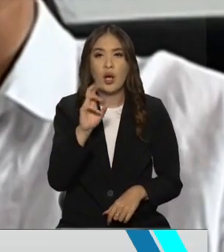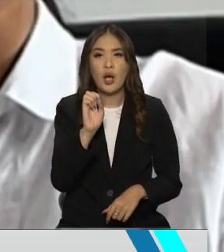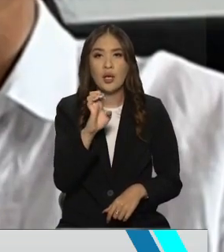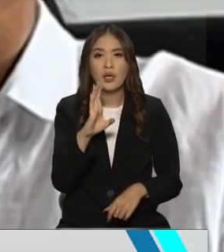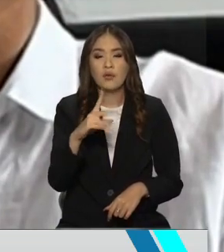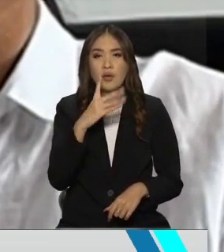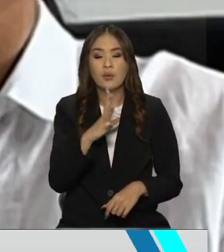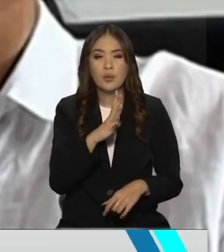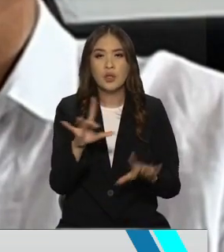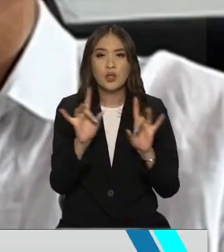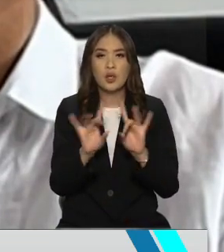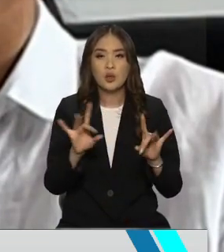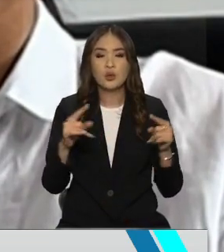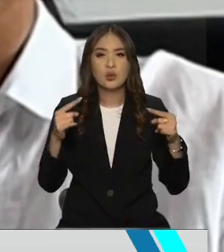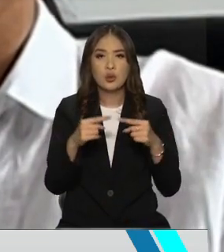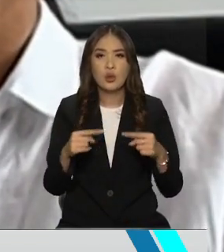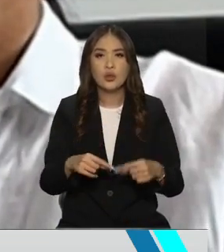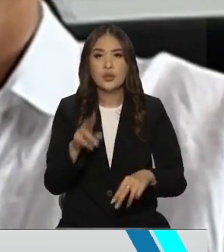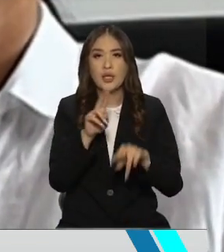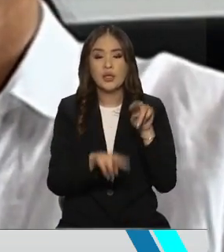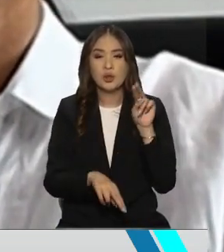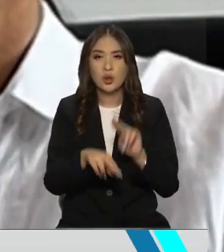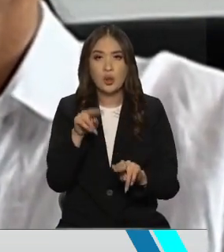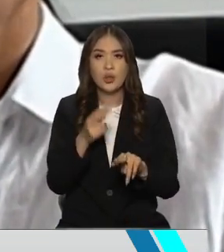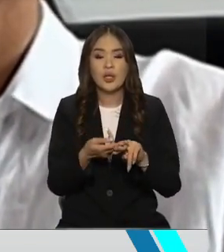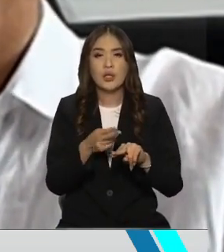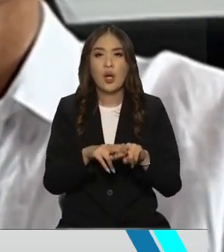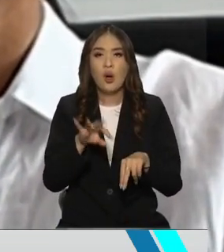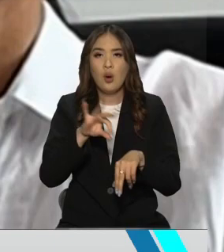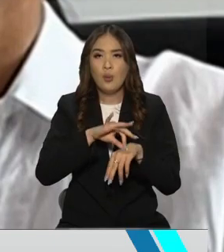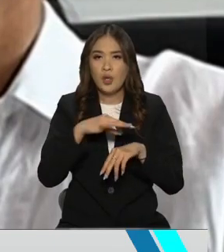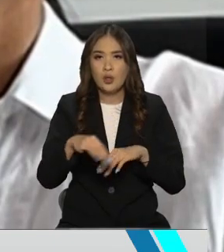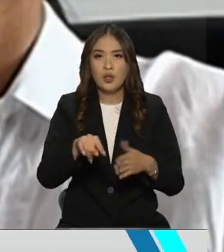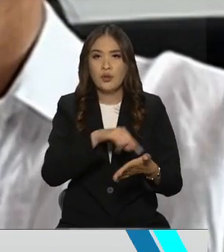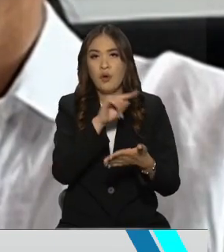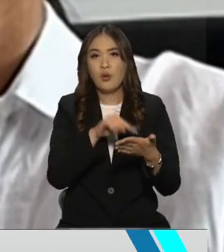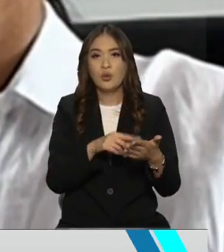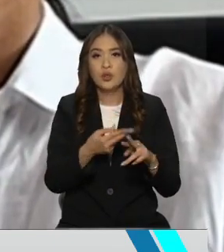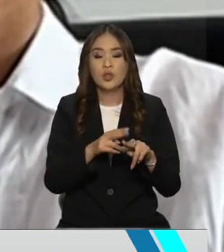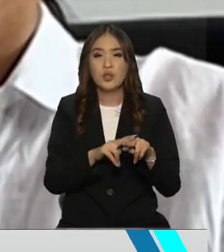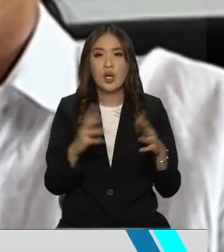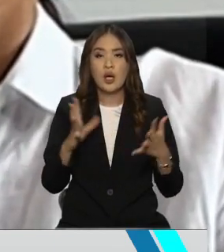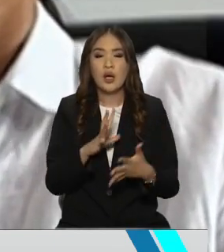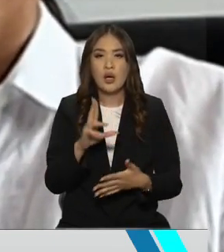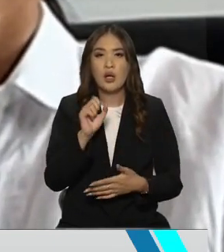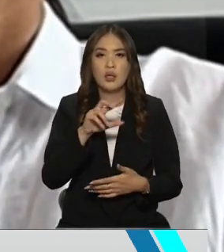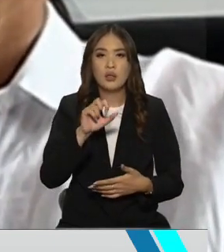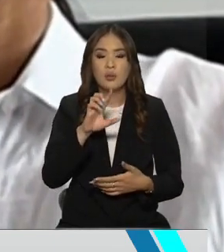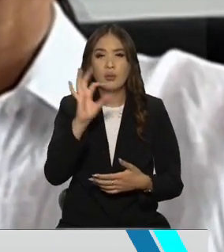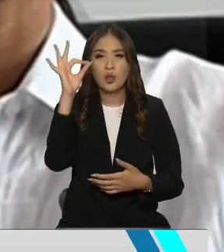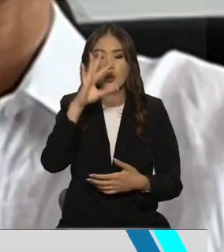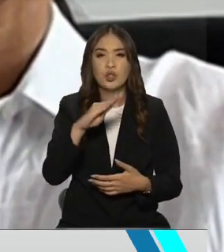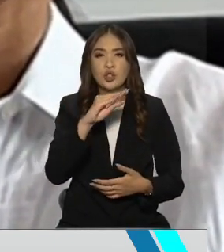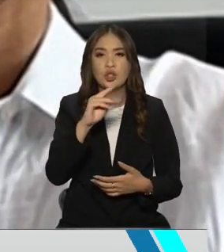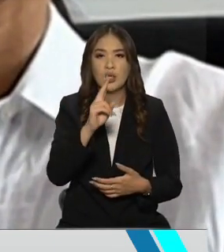высказался сегодня по поводу точечной застройки, тоже очень болезненный вопрос, который отчасти привела к коллапсу в системе ЖКХ.